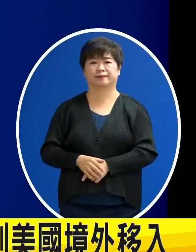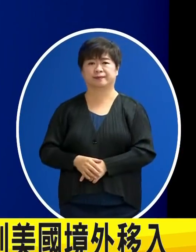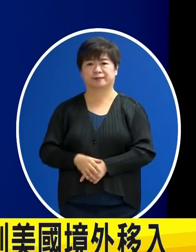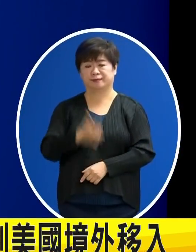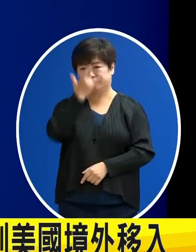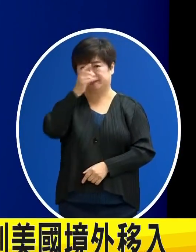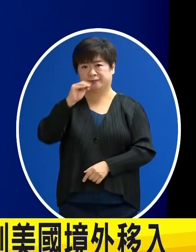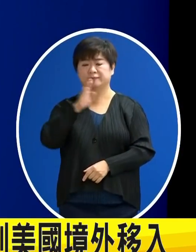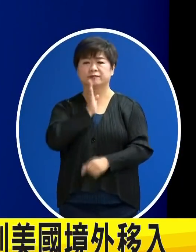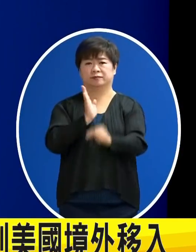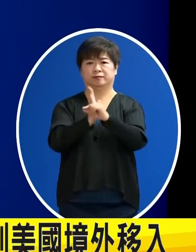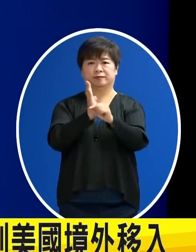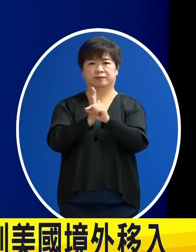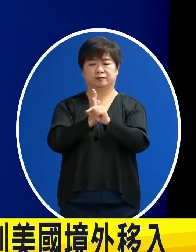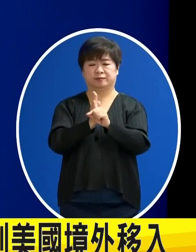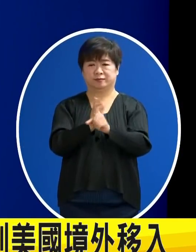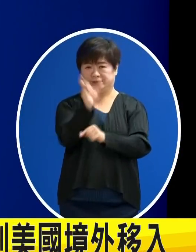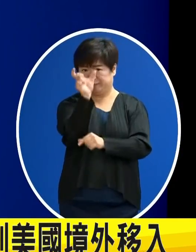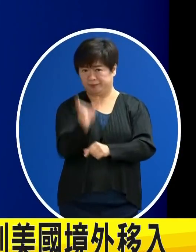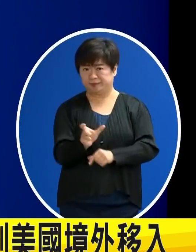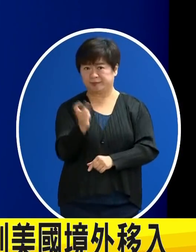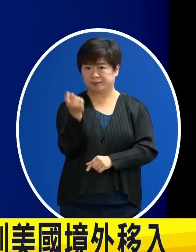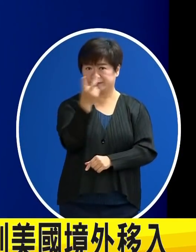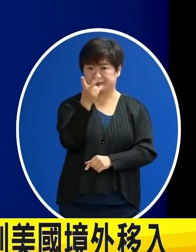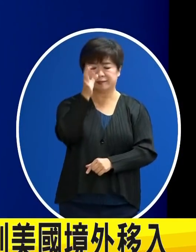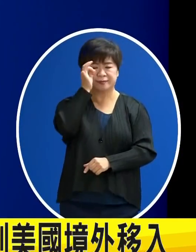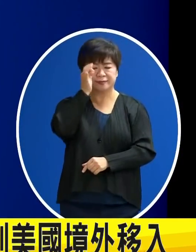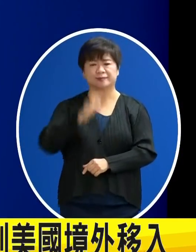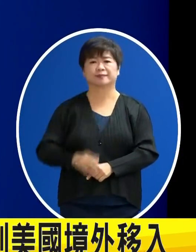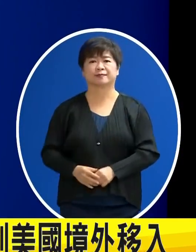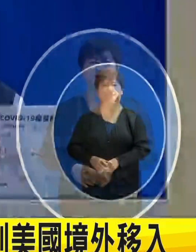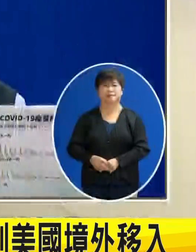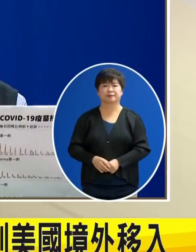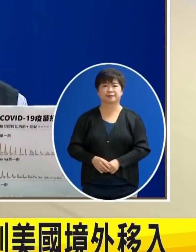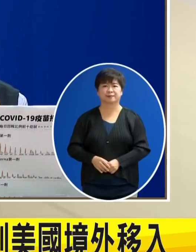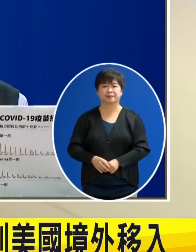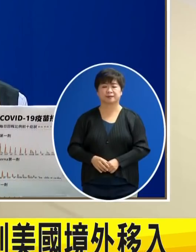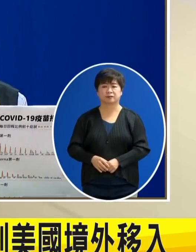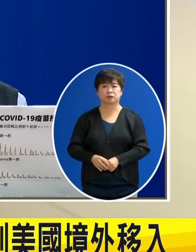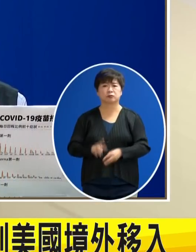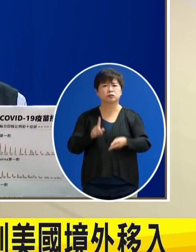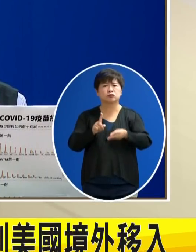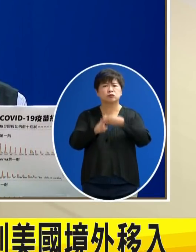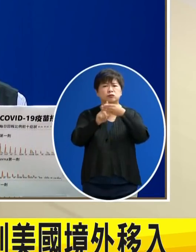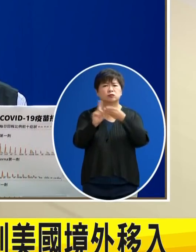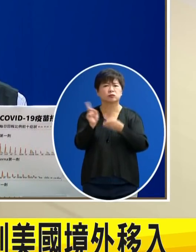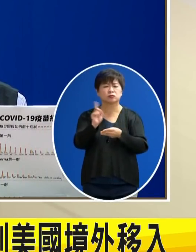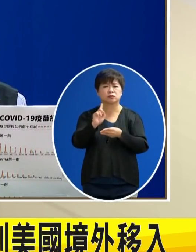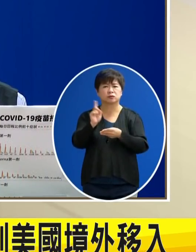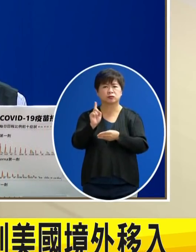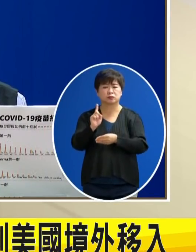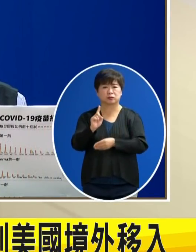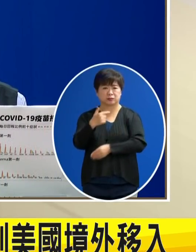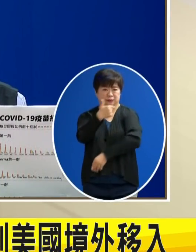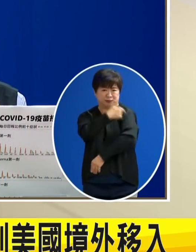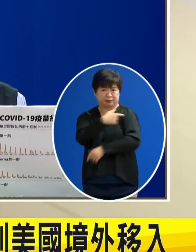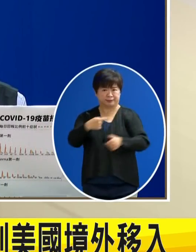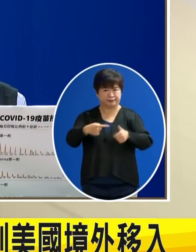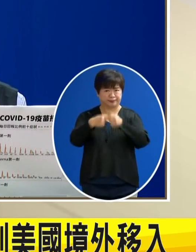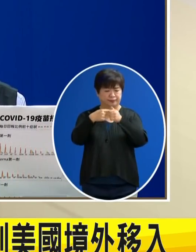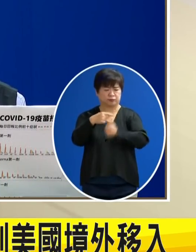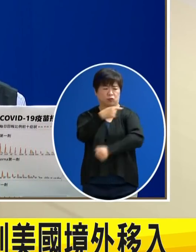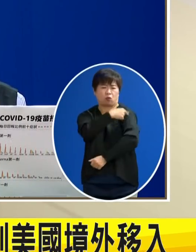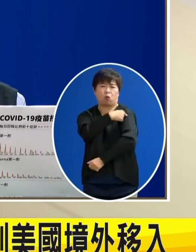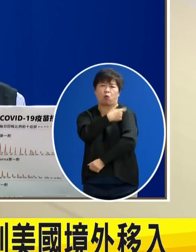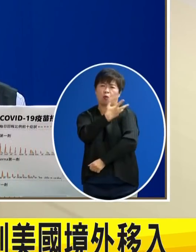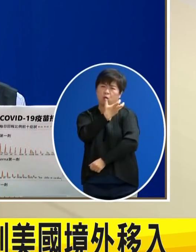跟第二剂，就是中间的这两个栏位哈、哦，那可以看到这个主要的症状，莫德纳第一剂的主要症状是注射部